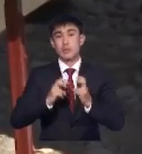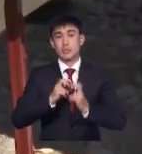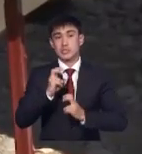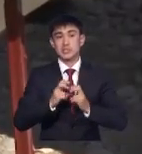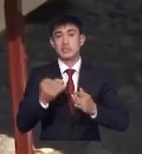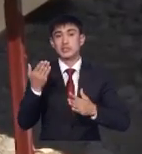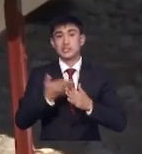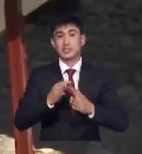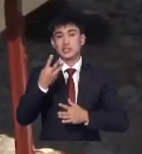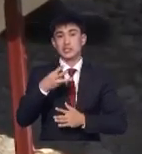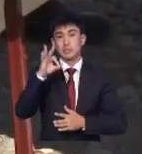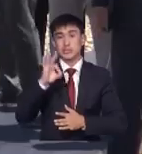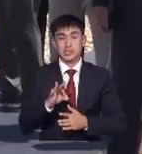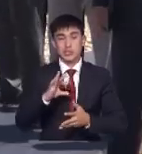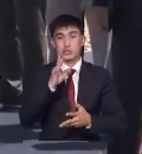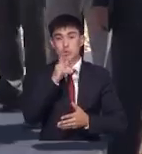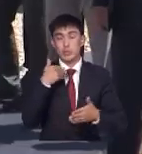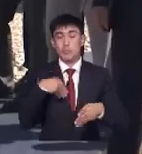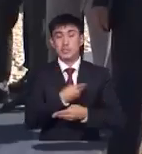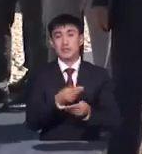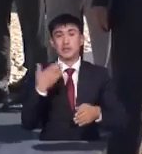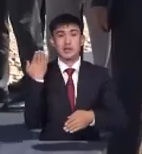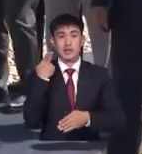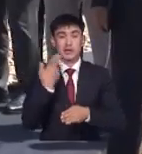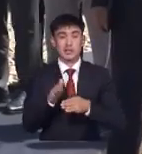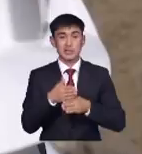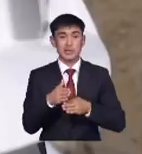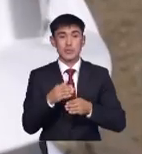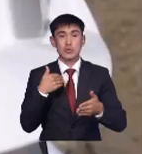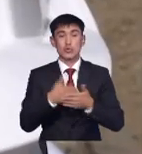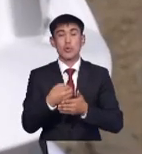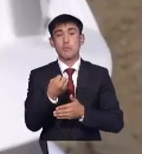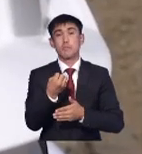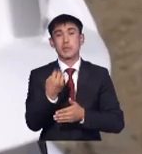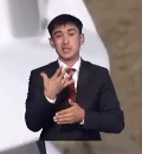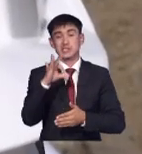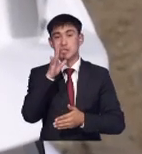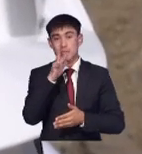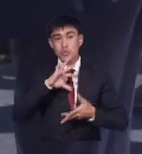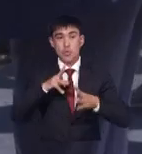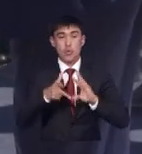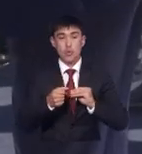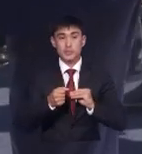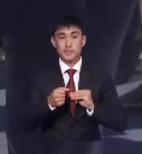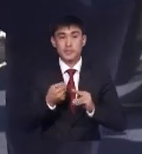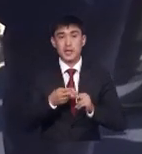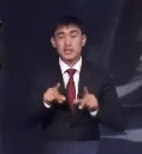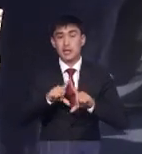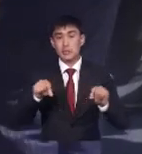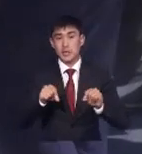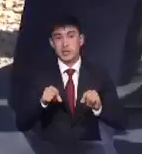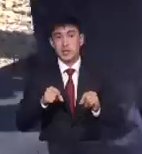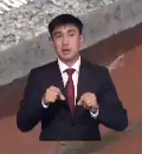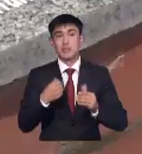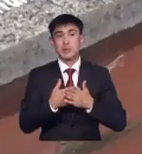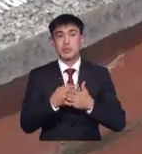вознаграждения 3% и сроком предоставления займа от 3 до 15 лет общий объём выделяемых средств на данный объект составляет